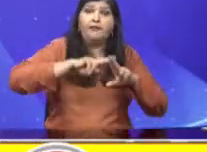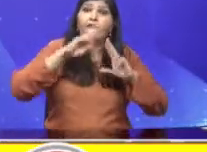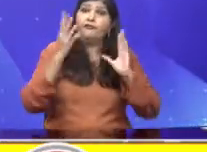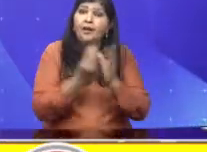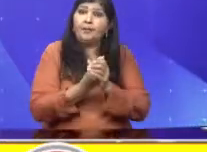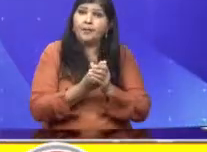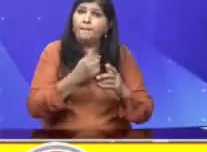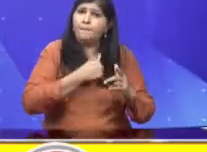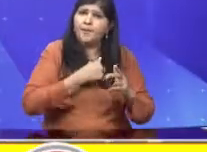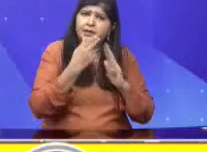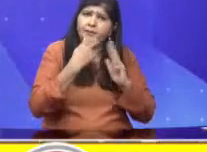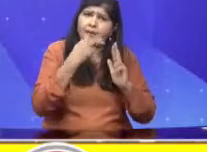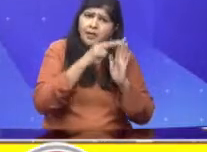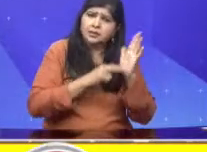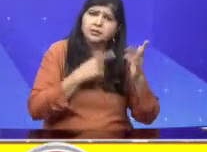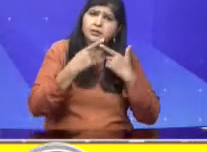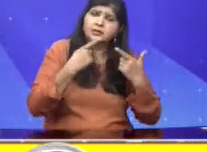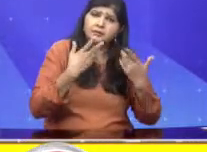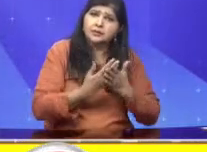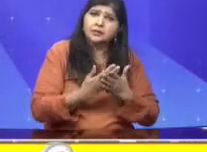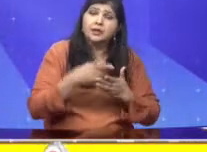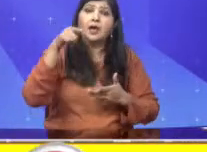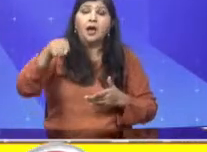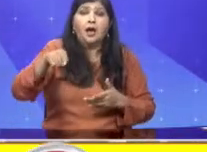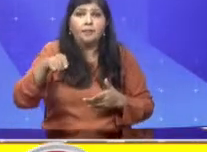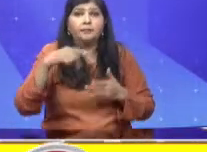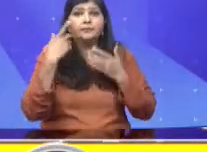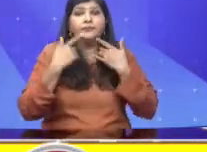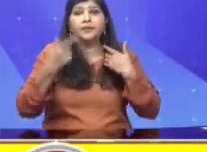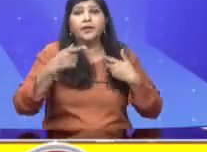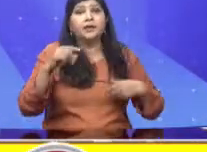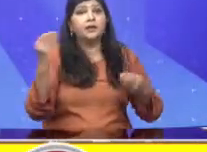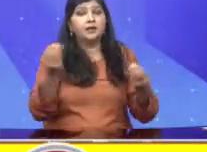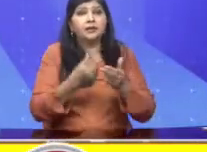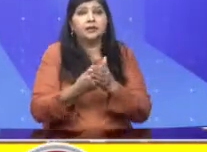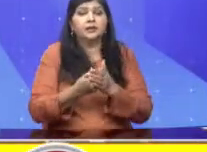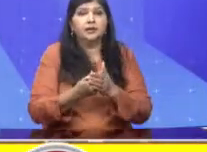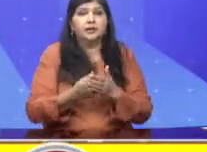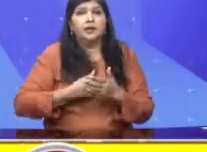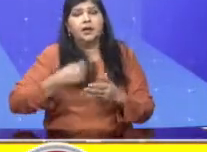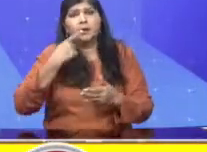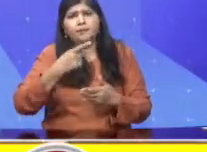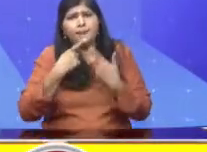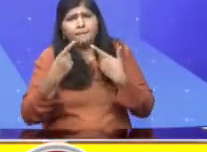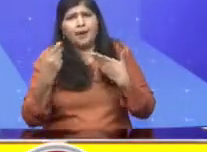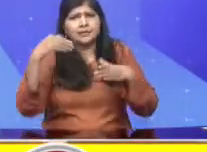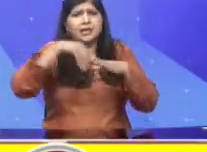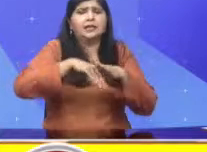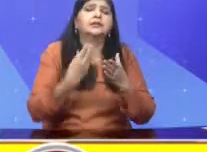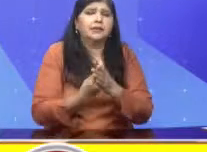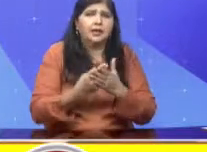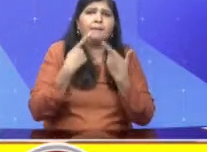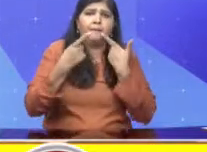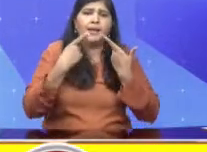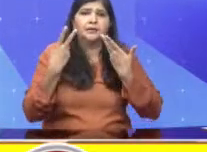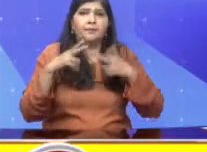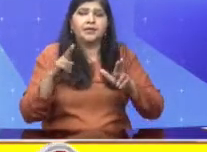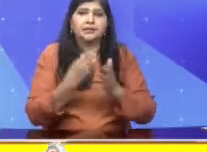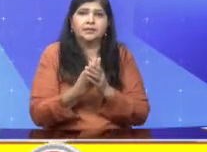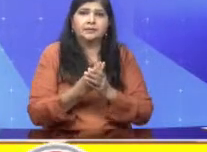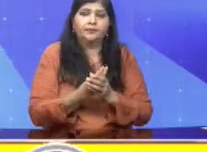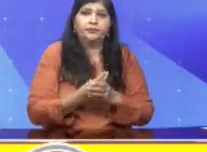मन की बाते कर रहा हो तो आप इने भी अपनी गपसप का हिस्सा बनाईए।